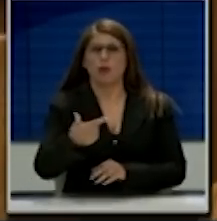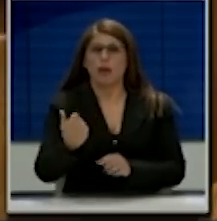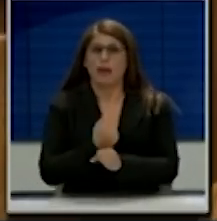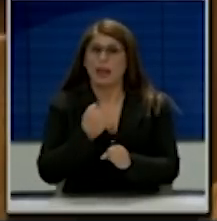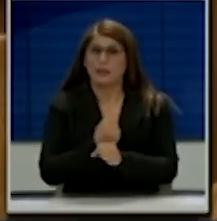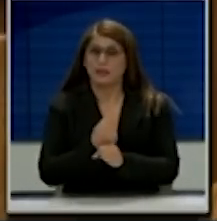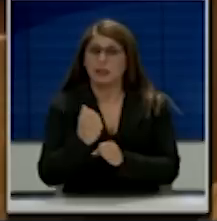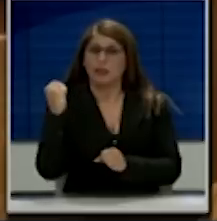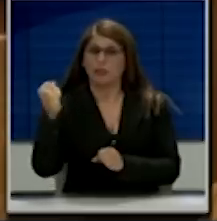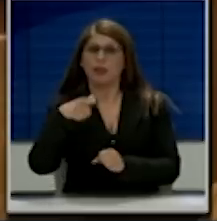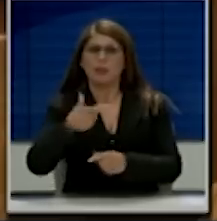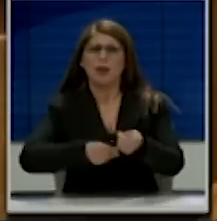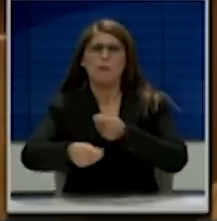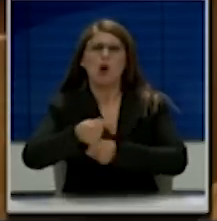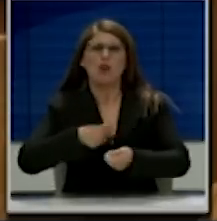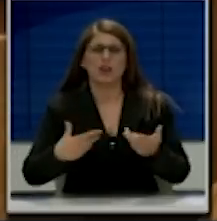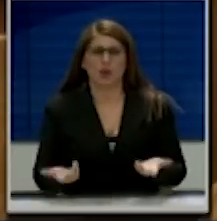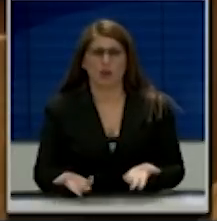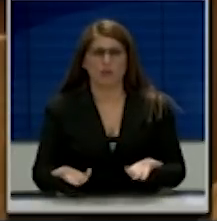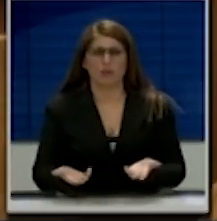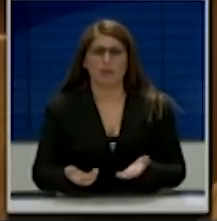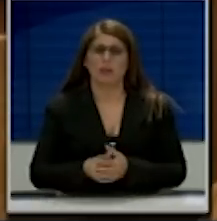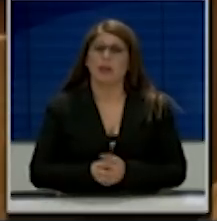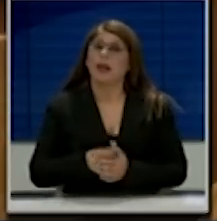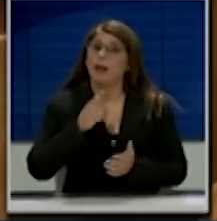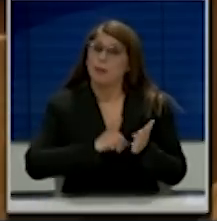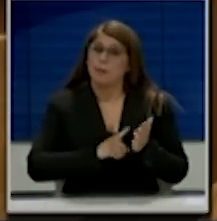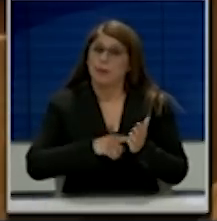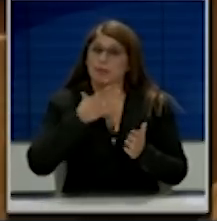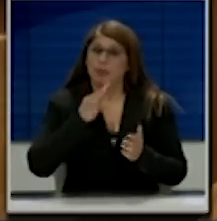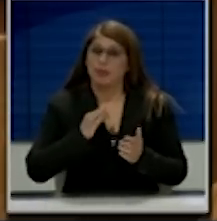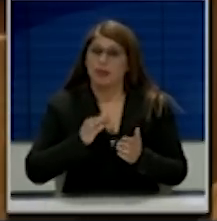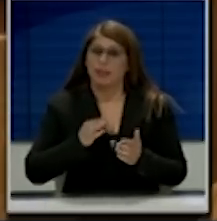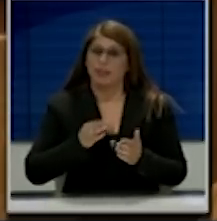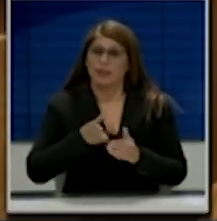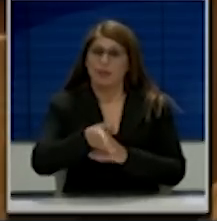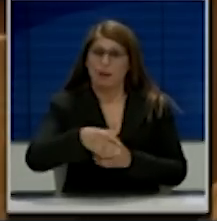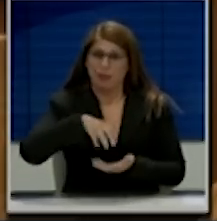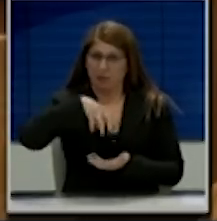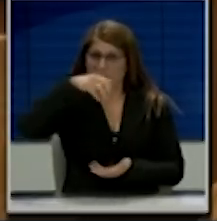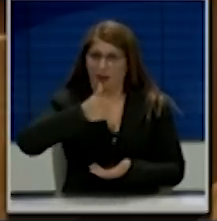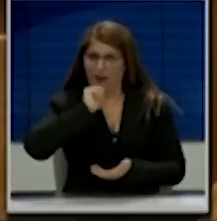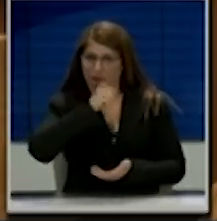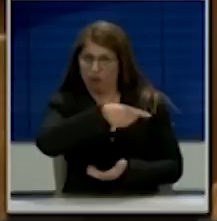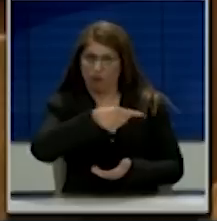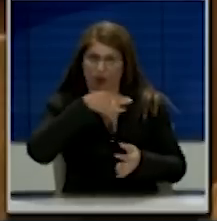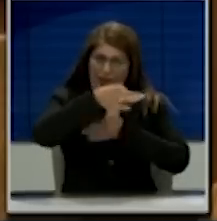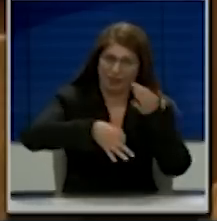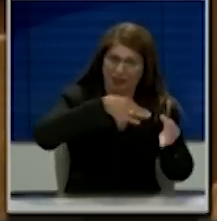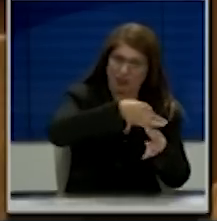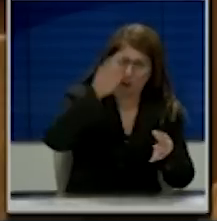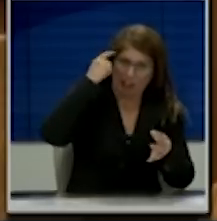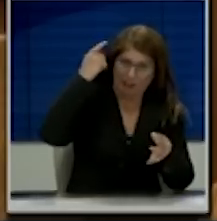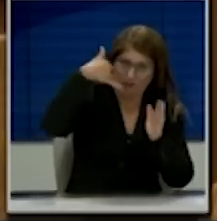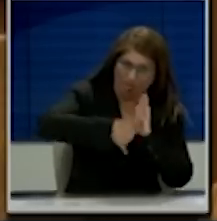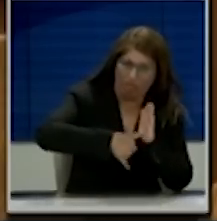κάθε αγορά εμπορευμάτων. Πρέπει δηλαδή να πάμε για μπειρά για να σας τα εξηγήσω όλα αυτά.